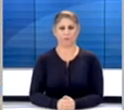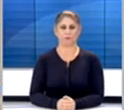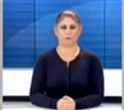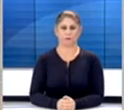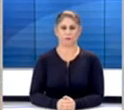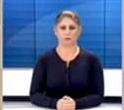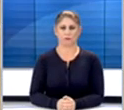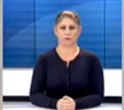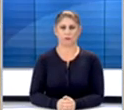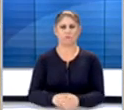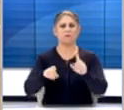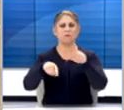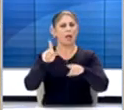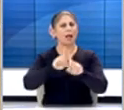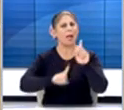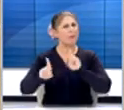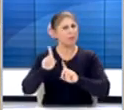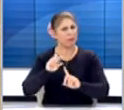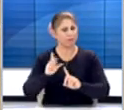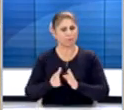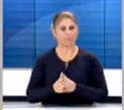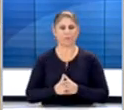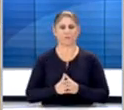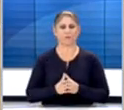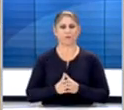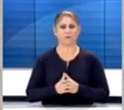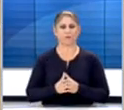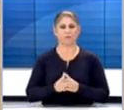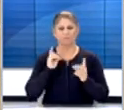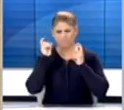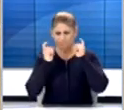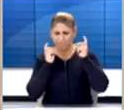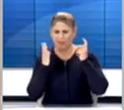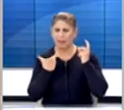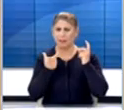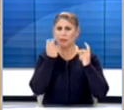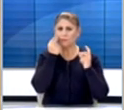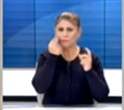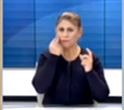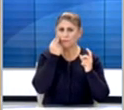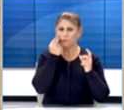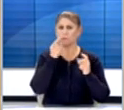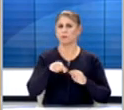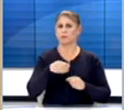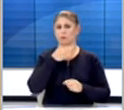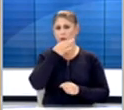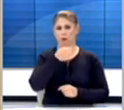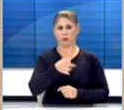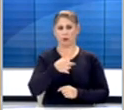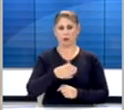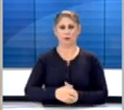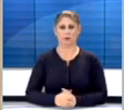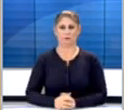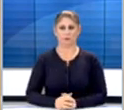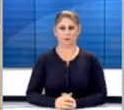Απόρρισαν κάποιοι γιατί δεν παρακολούθησα την τοποθέτηση